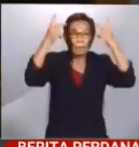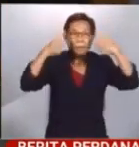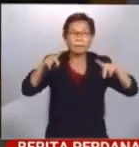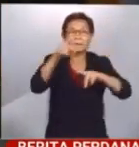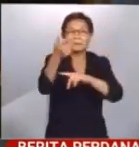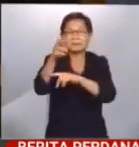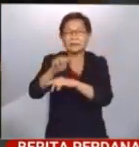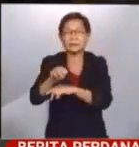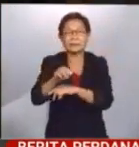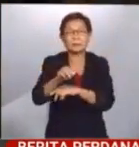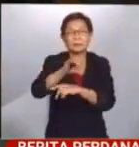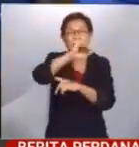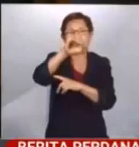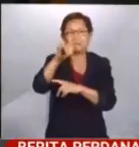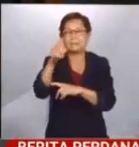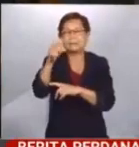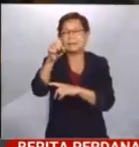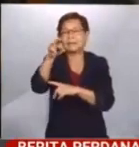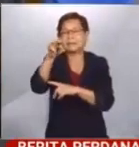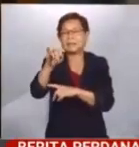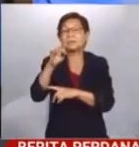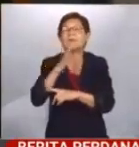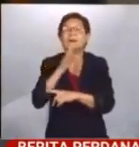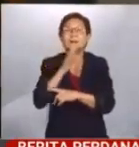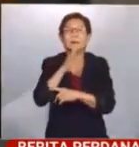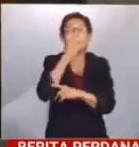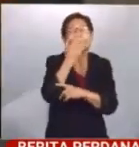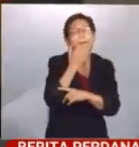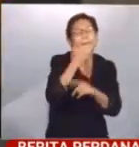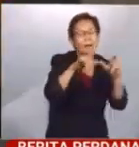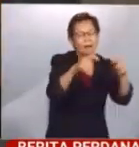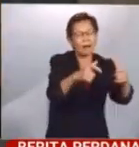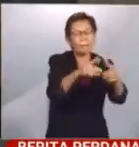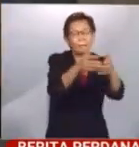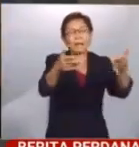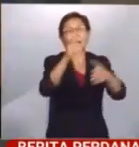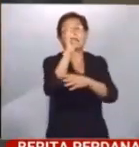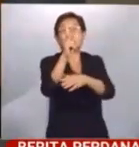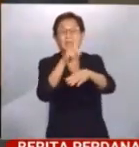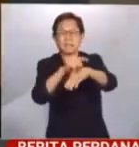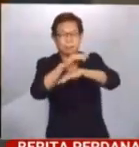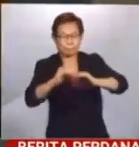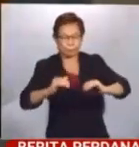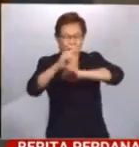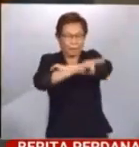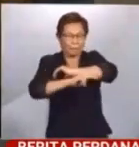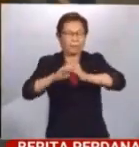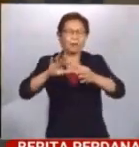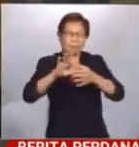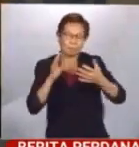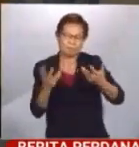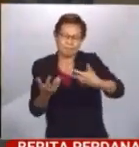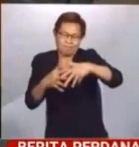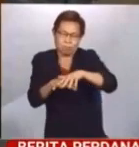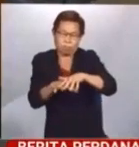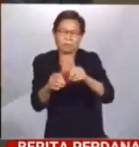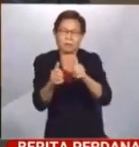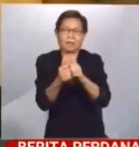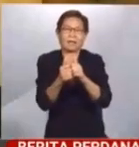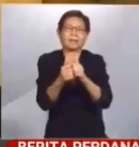Presiden SAM, Jasni Syafi'i berkata, Manis merupakan kelab media ketiga di peringkat negeri yang menjalin kerjasama dengan